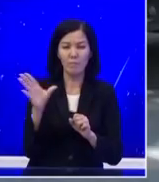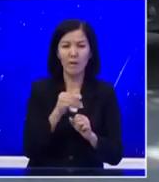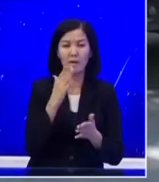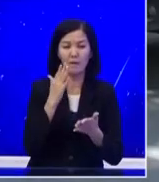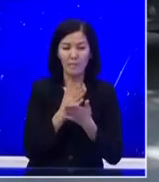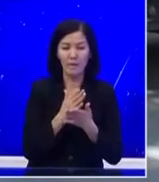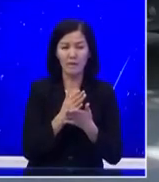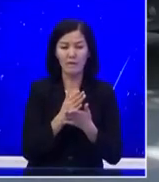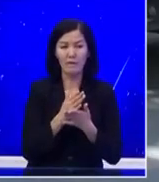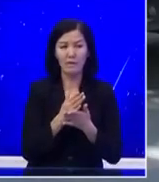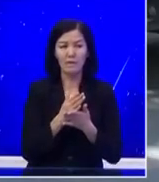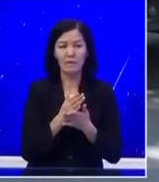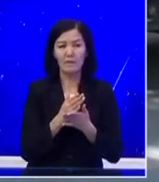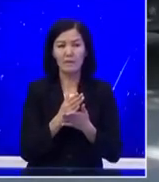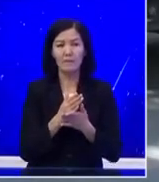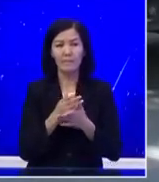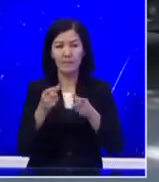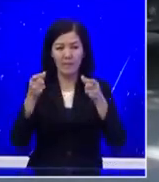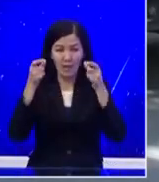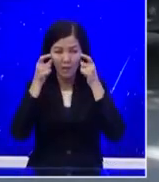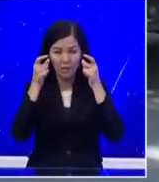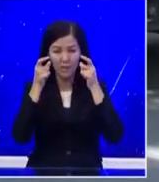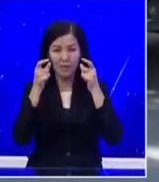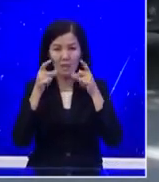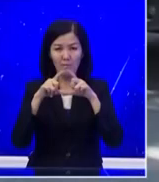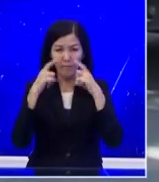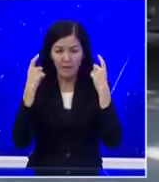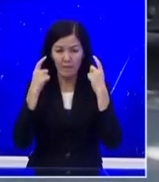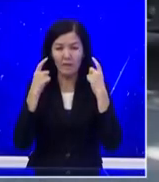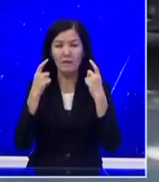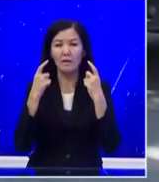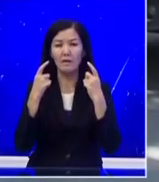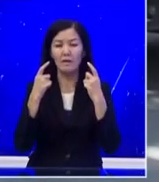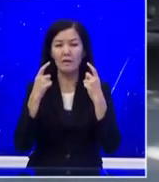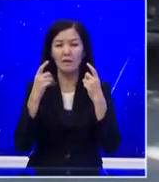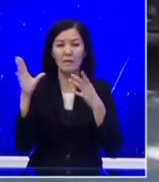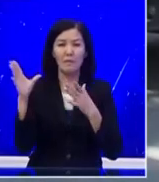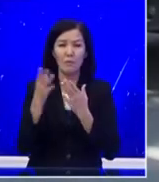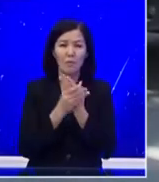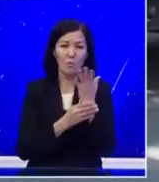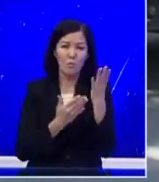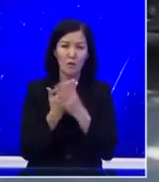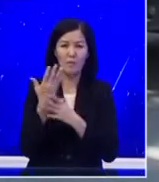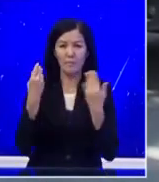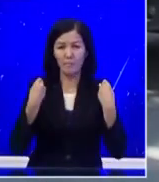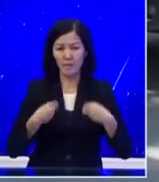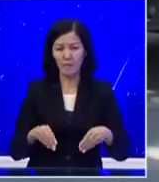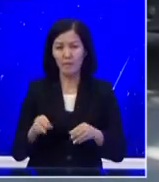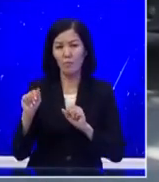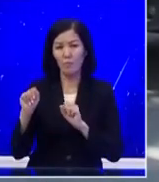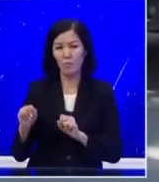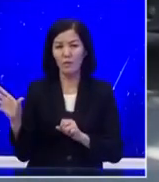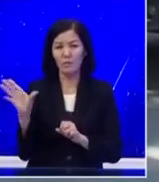жеткілікті. Ачки, өздеріңіз көріп тұрғандай маска, бетперде, аха костюм, қолда